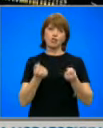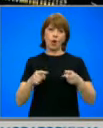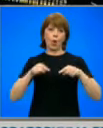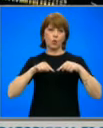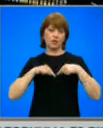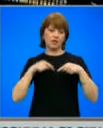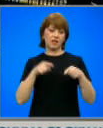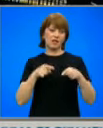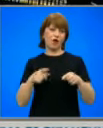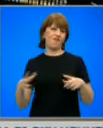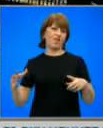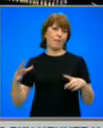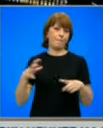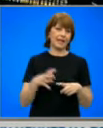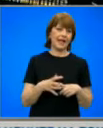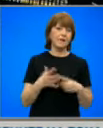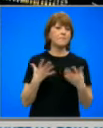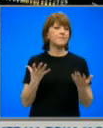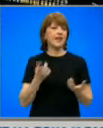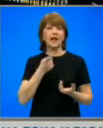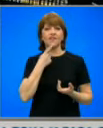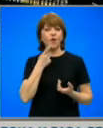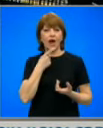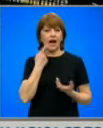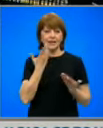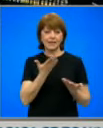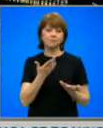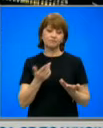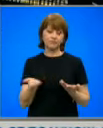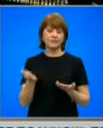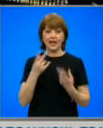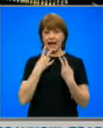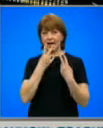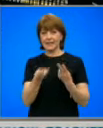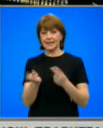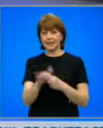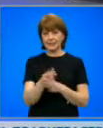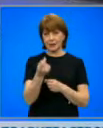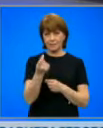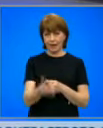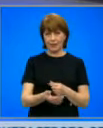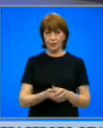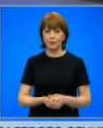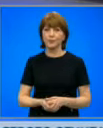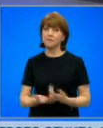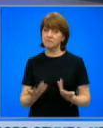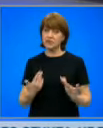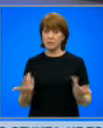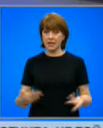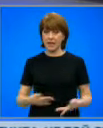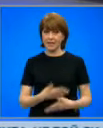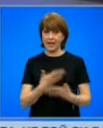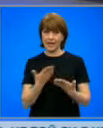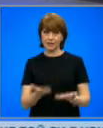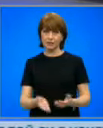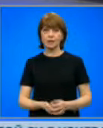тип актове. Какво точно каза той и как се разви днешния ден, гледайте след минути в спортните ни новини. Ще гледаме, ще бъде интересно. Благодарим ти, Тери,